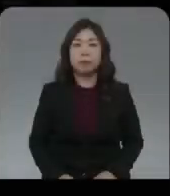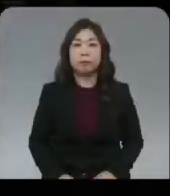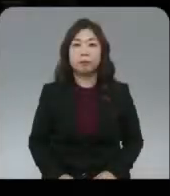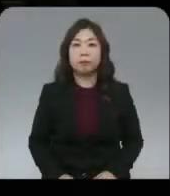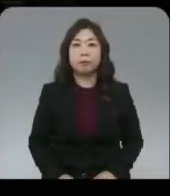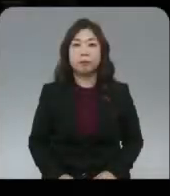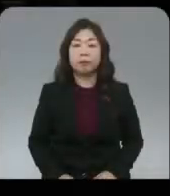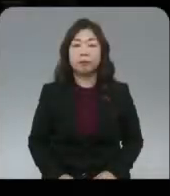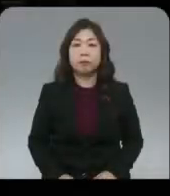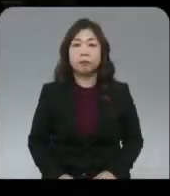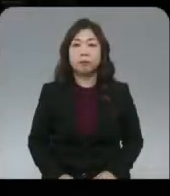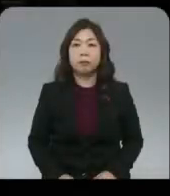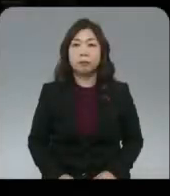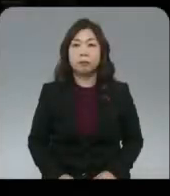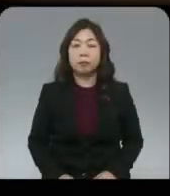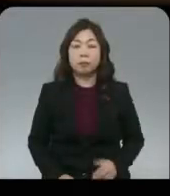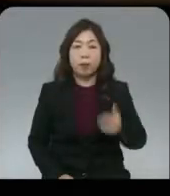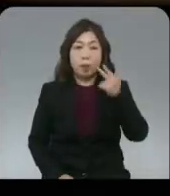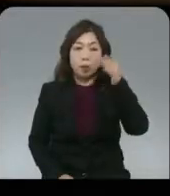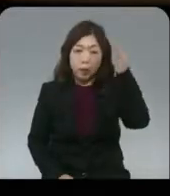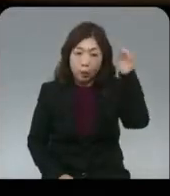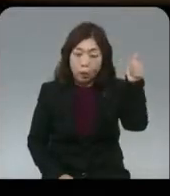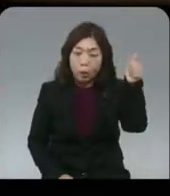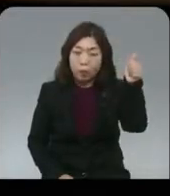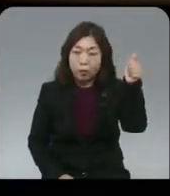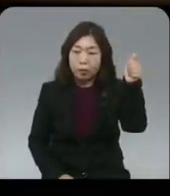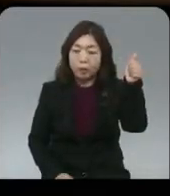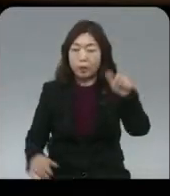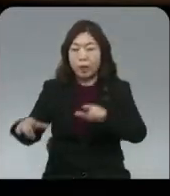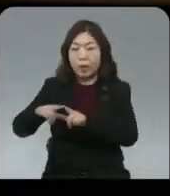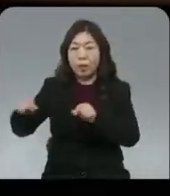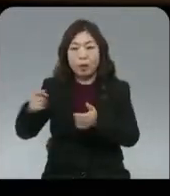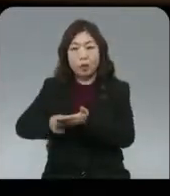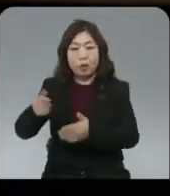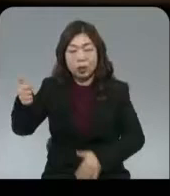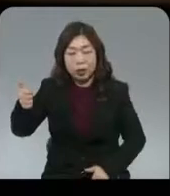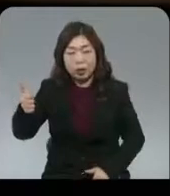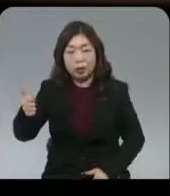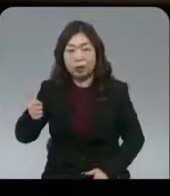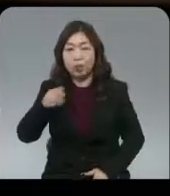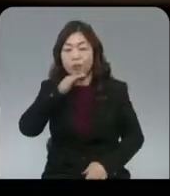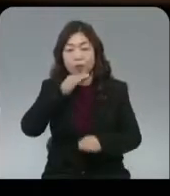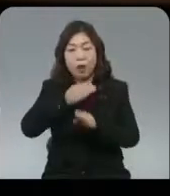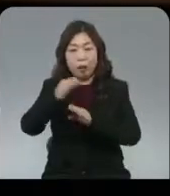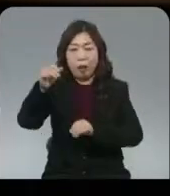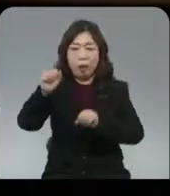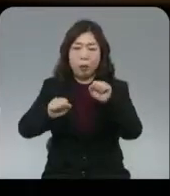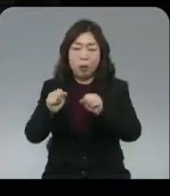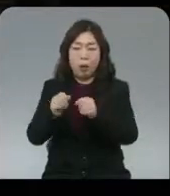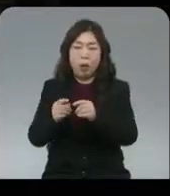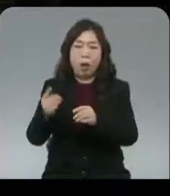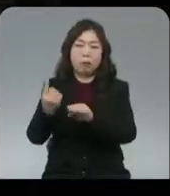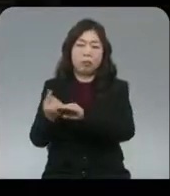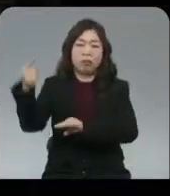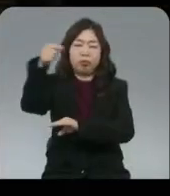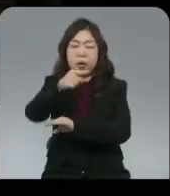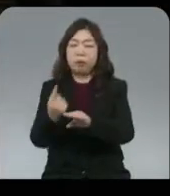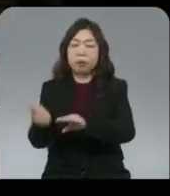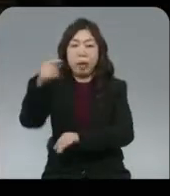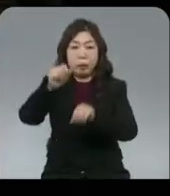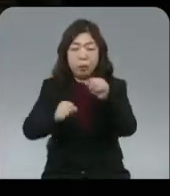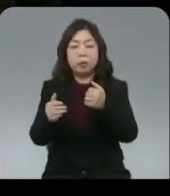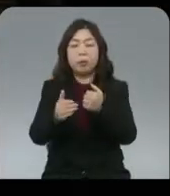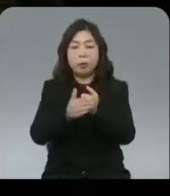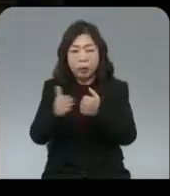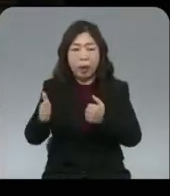президент сша джо байден и премьер-министр японии фумио хи-хи да ходе переговоров состоявшихся 21